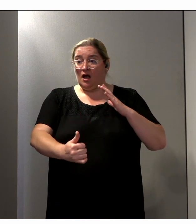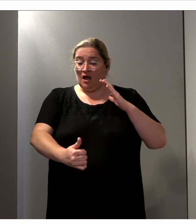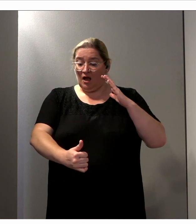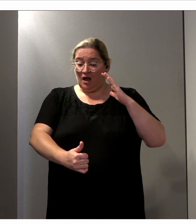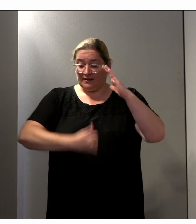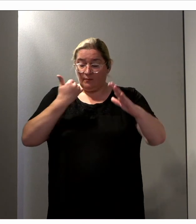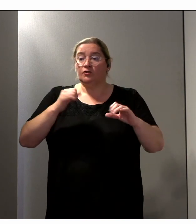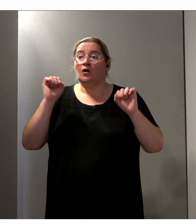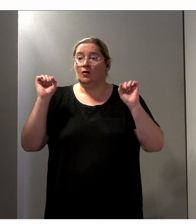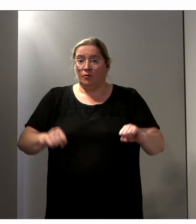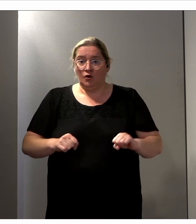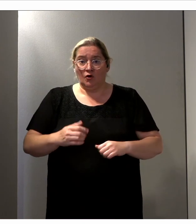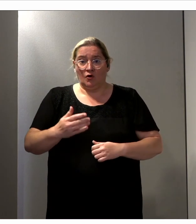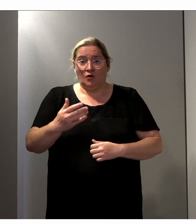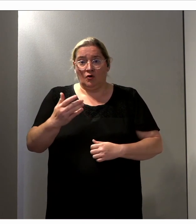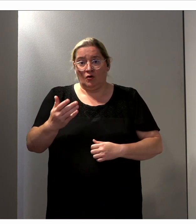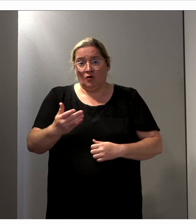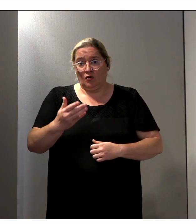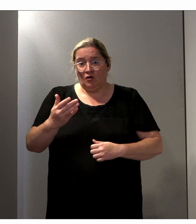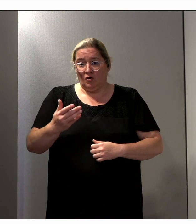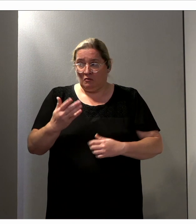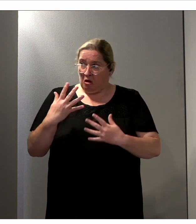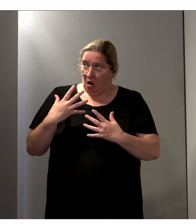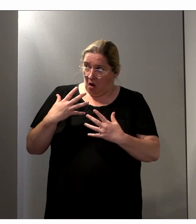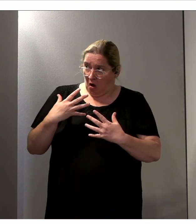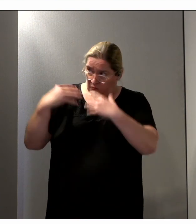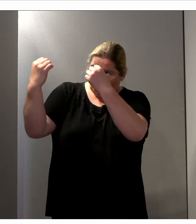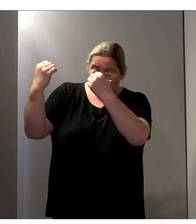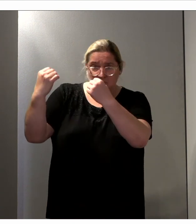employabilité? Est-ce qu'il y a des organismes qui vous aident?